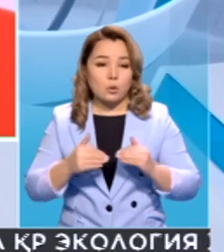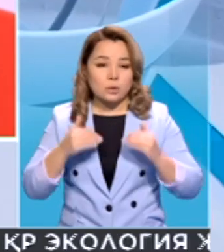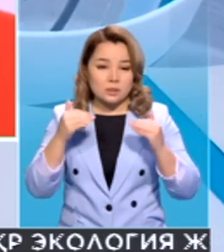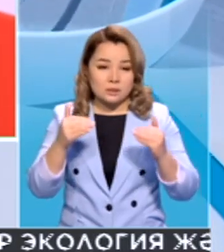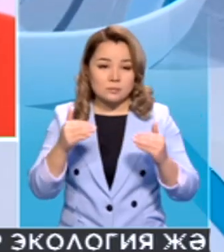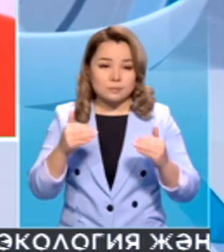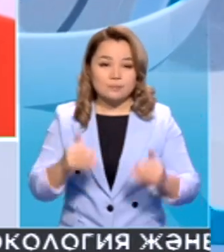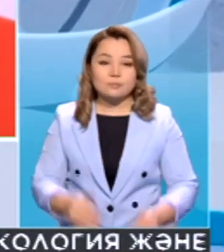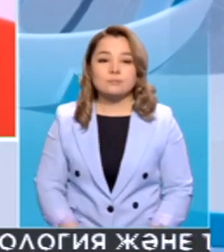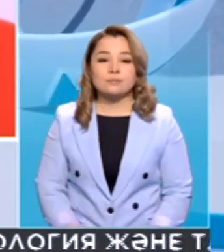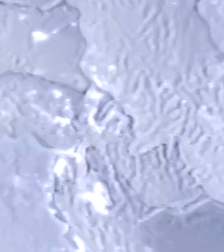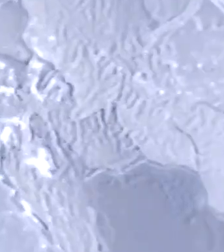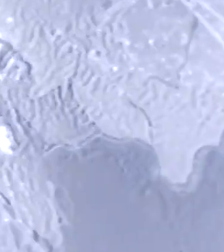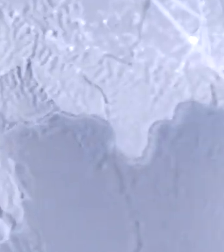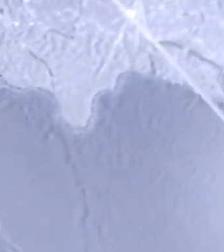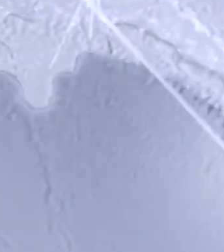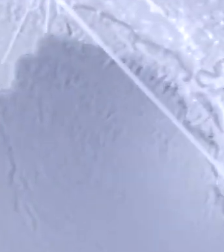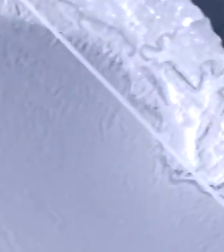айтамын.